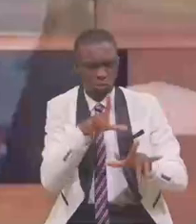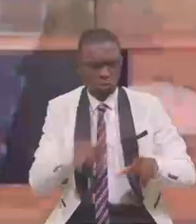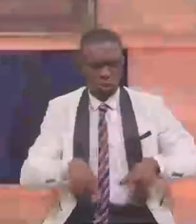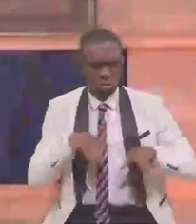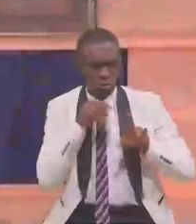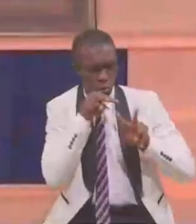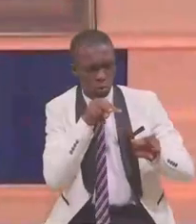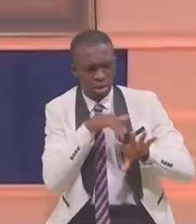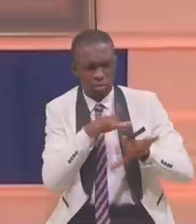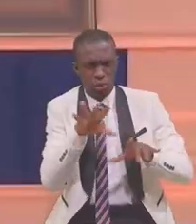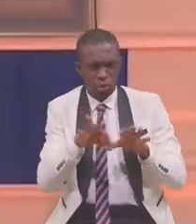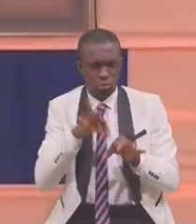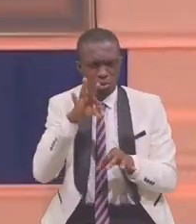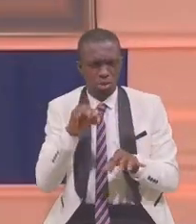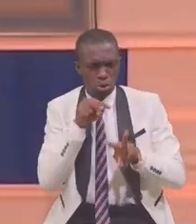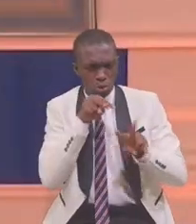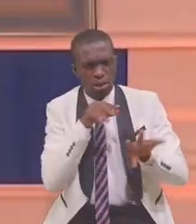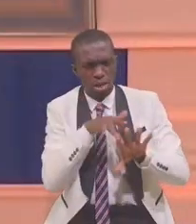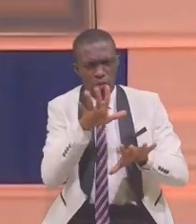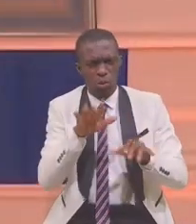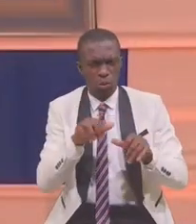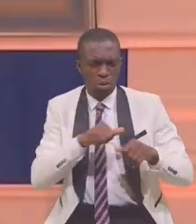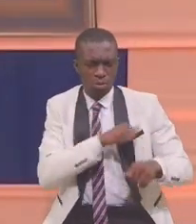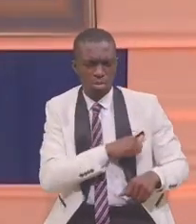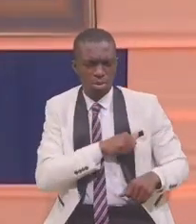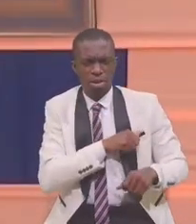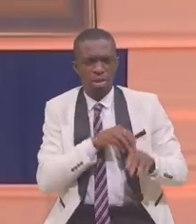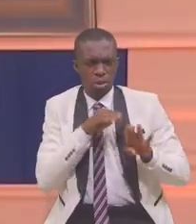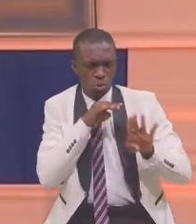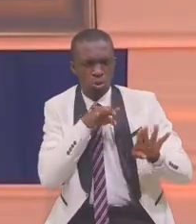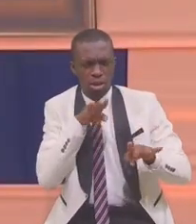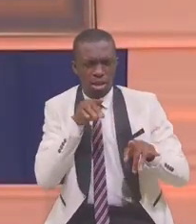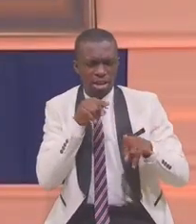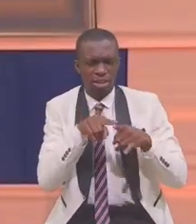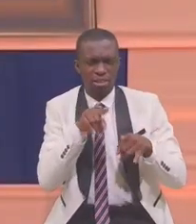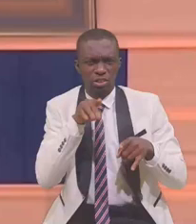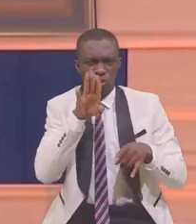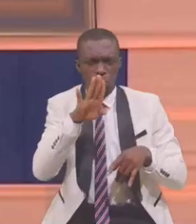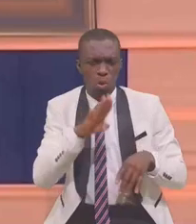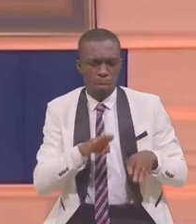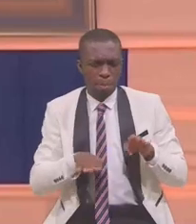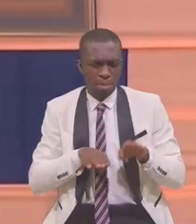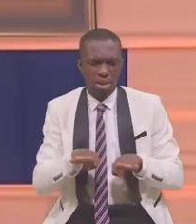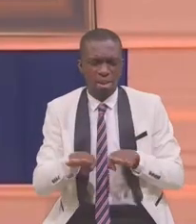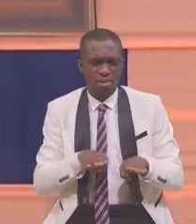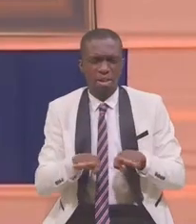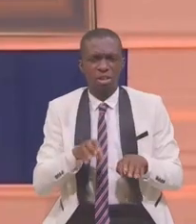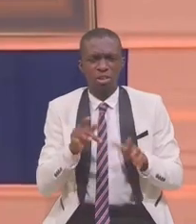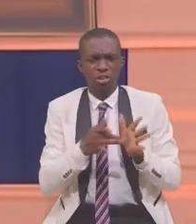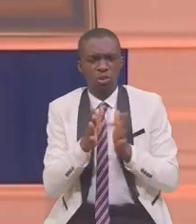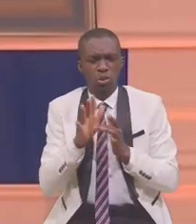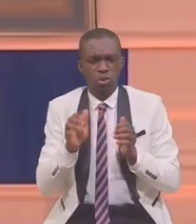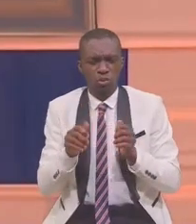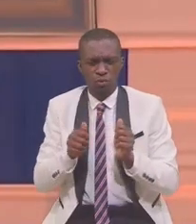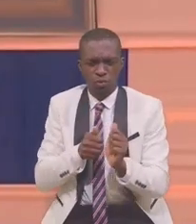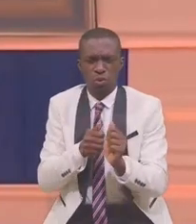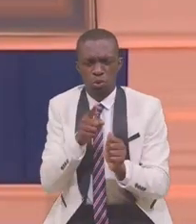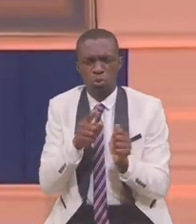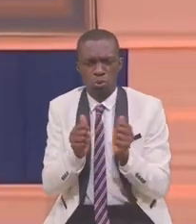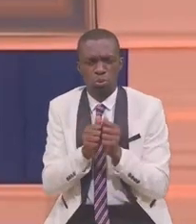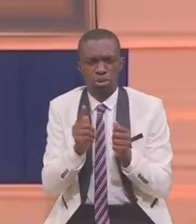attitude. Il voit tes pratiques. Il voit ton comportement. Il te suit aller à la maison. Il te suit aller au boulot. Il te connaît. Il te